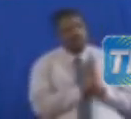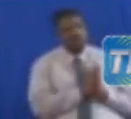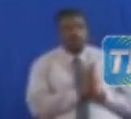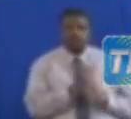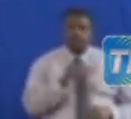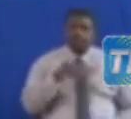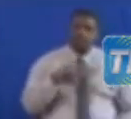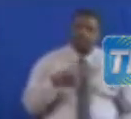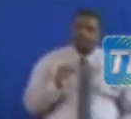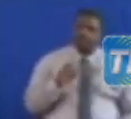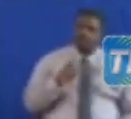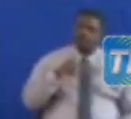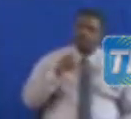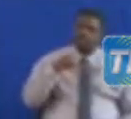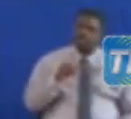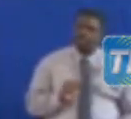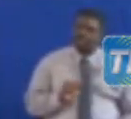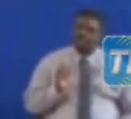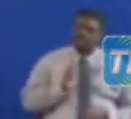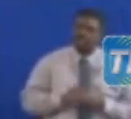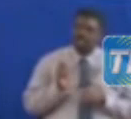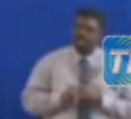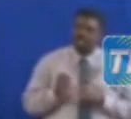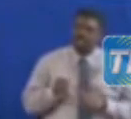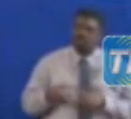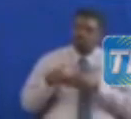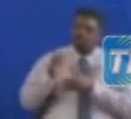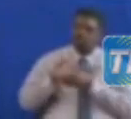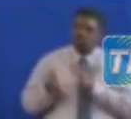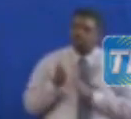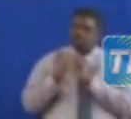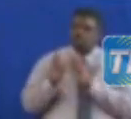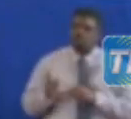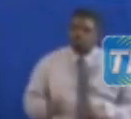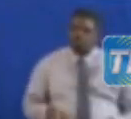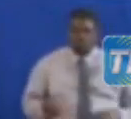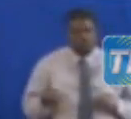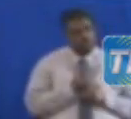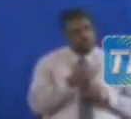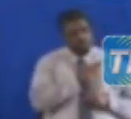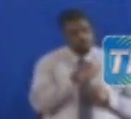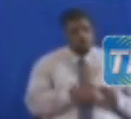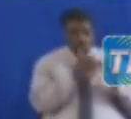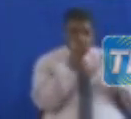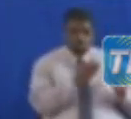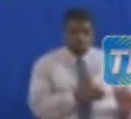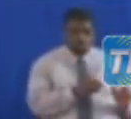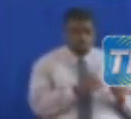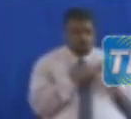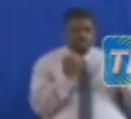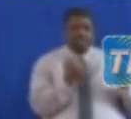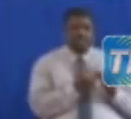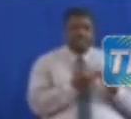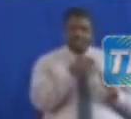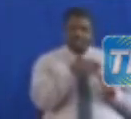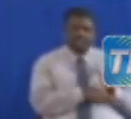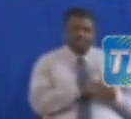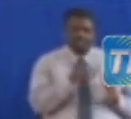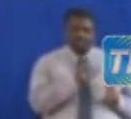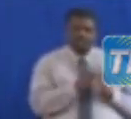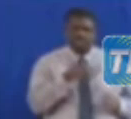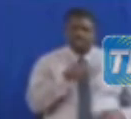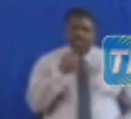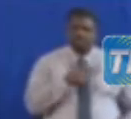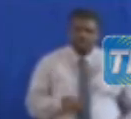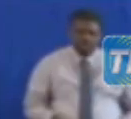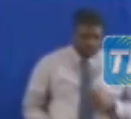Bi Paulina Mbena Nkwama, katibu wa tume ya utumishi wa walimu na watendaji wakuu wote wa taasisi zuko chini ya